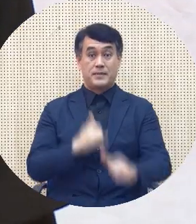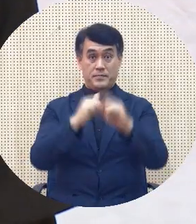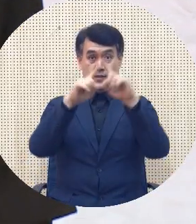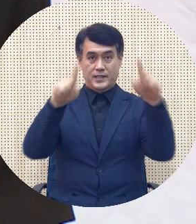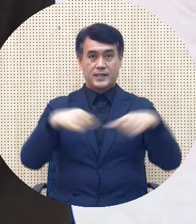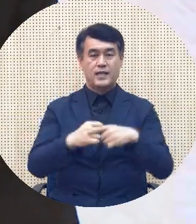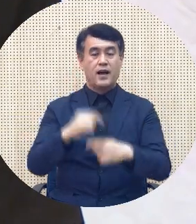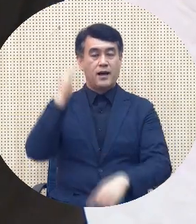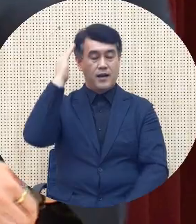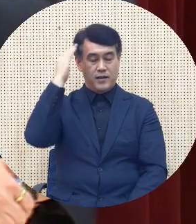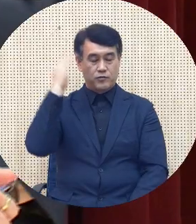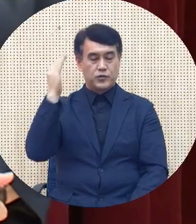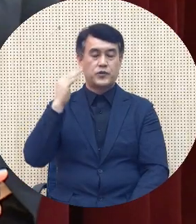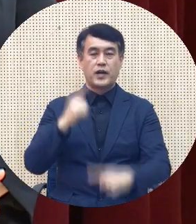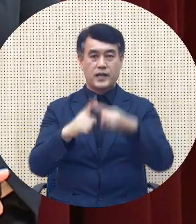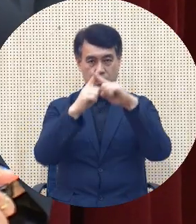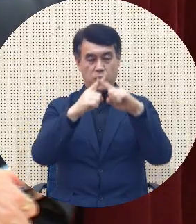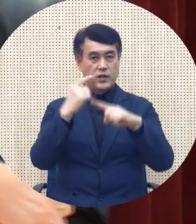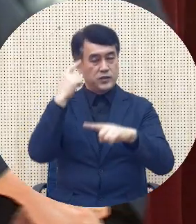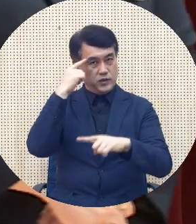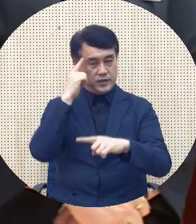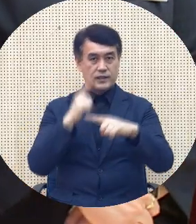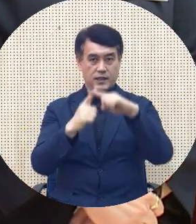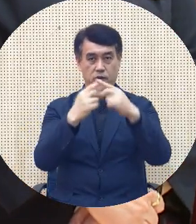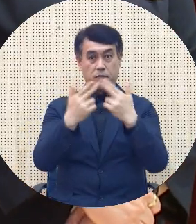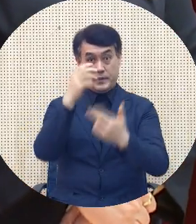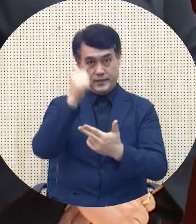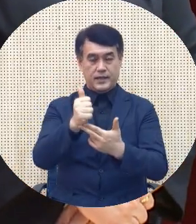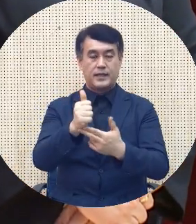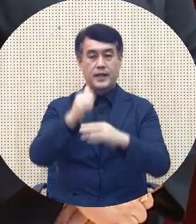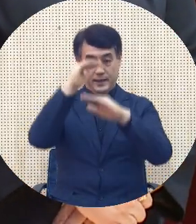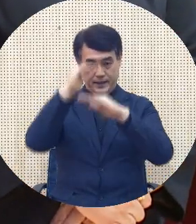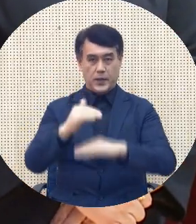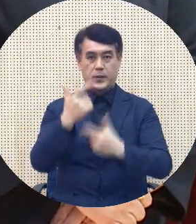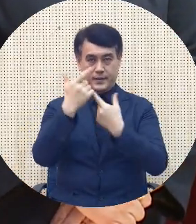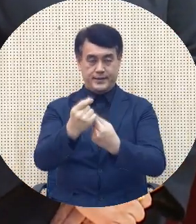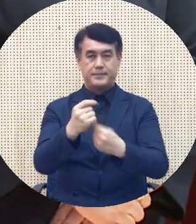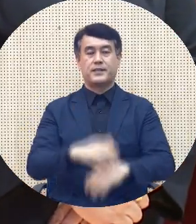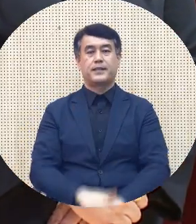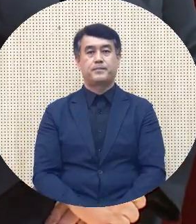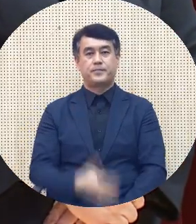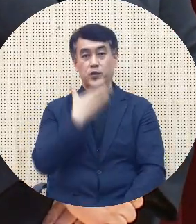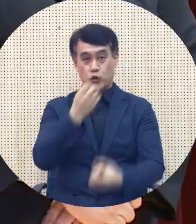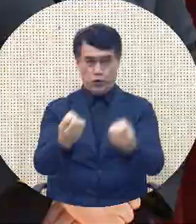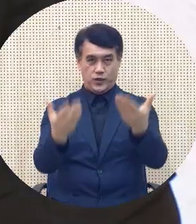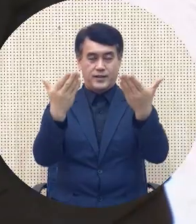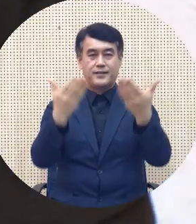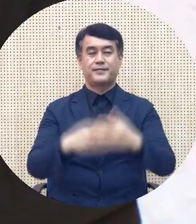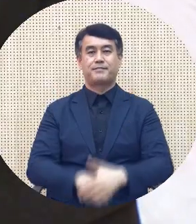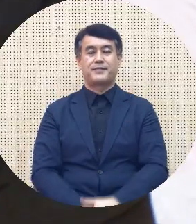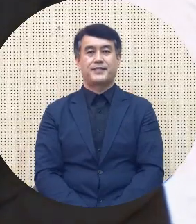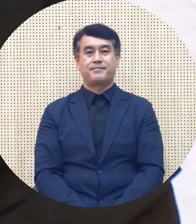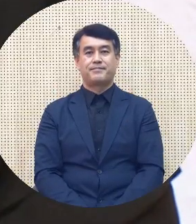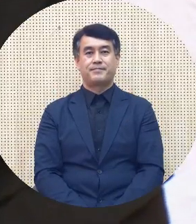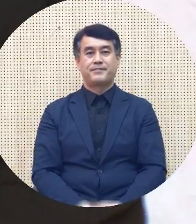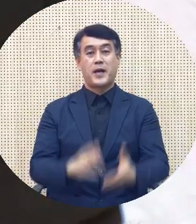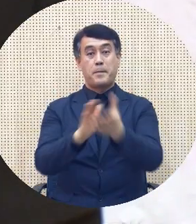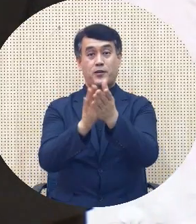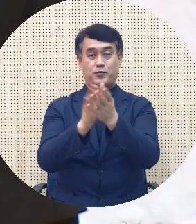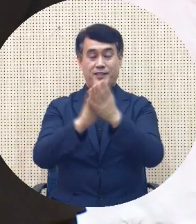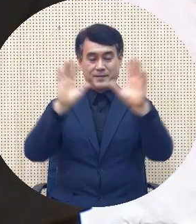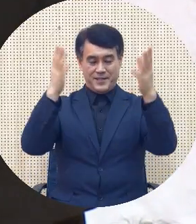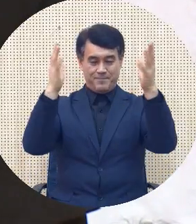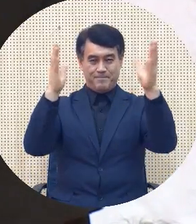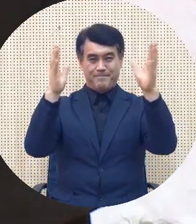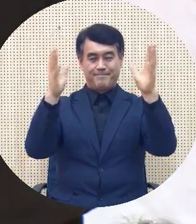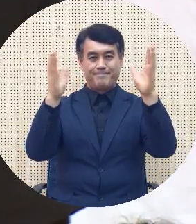표창장 대한간호협회 정신간호사회 회장 박애란. 이하 내역은 같습니다. 축하드립니다. 박수